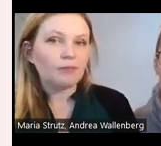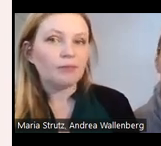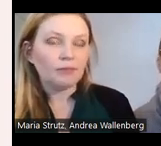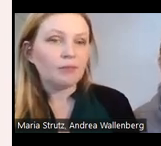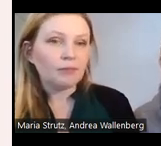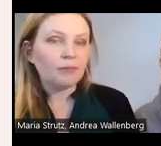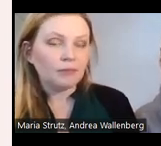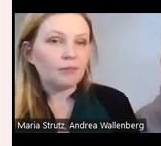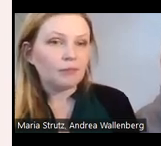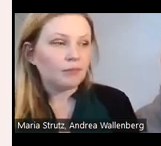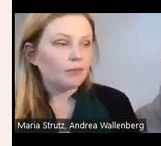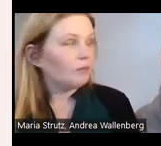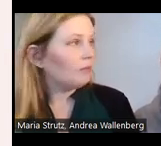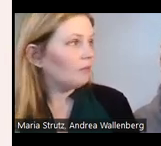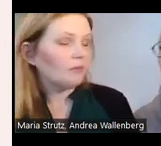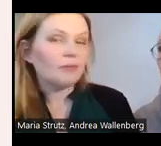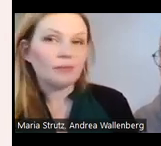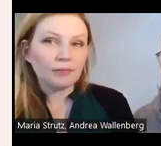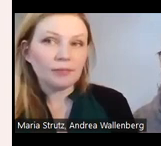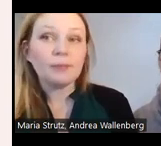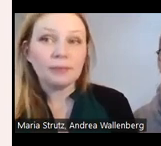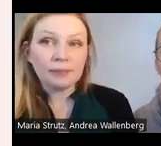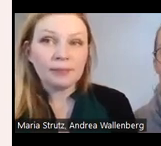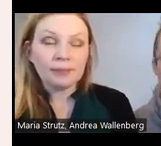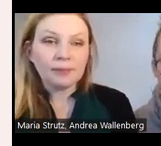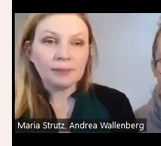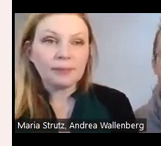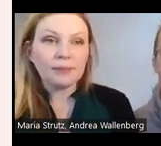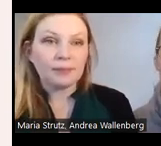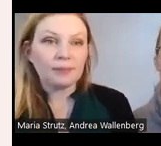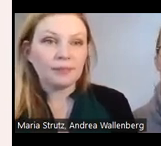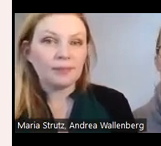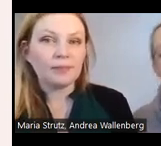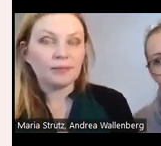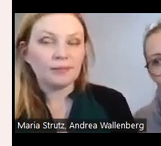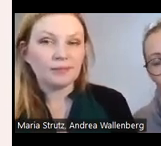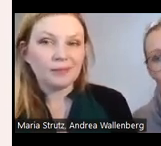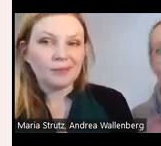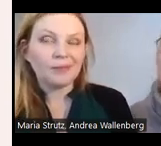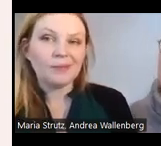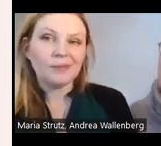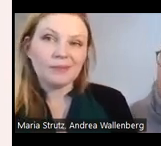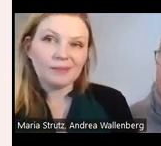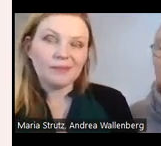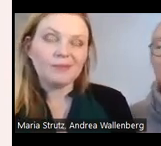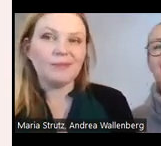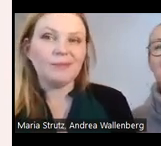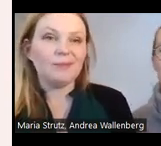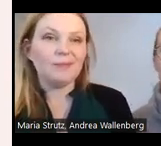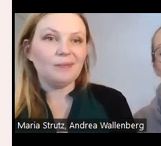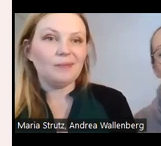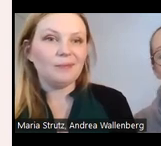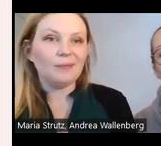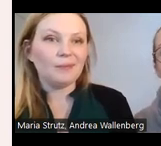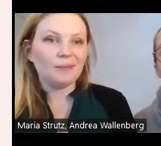har hemma. Men med tiden så kan man lära sig att bollar kan se ut på många olika sätt. Man kan förstå att en ritad boll också är en boll